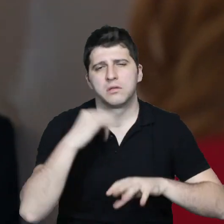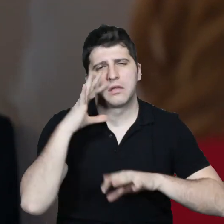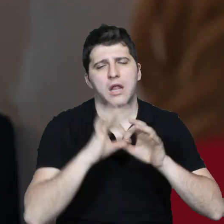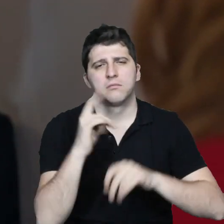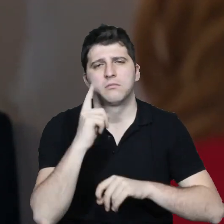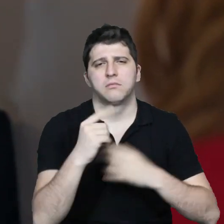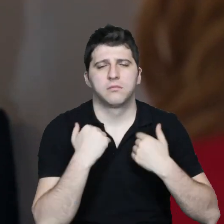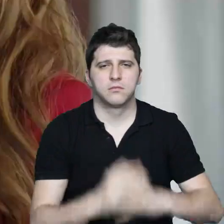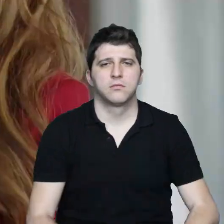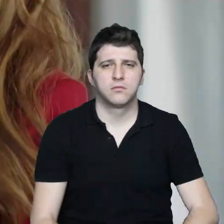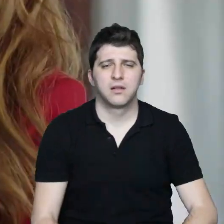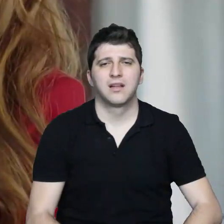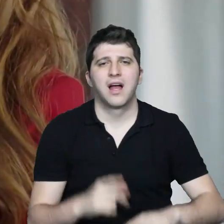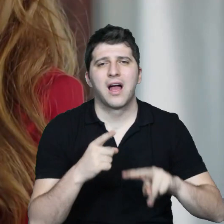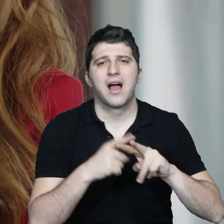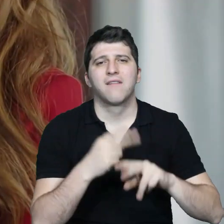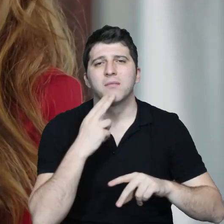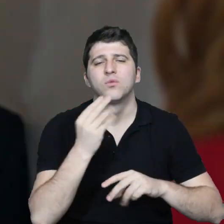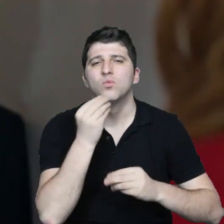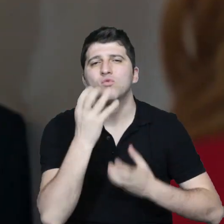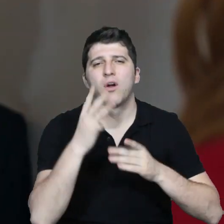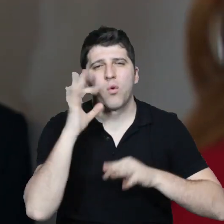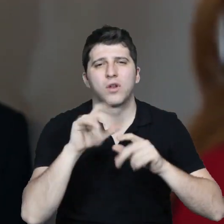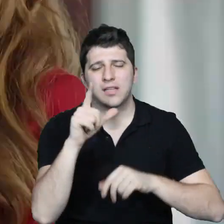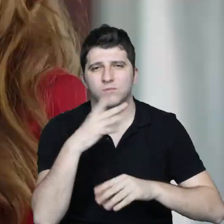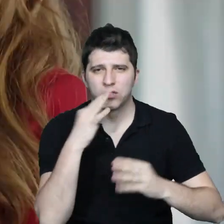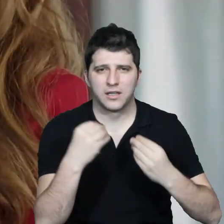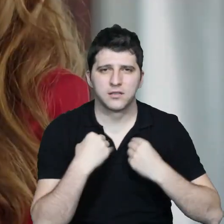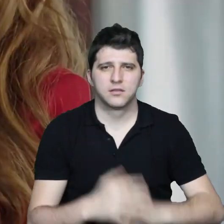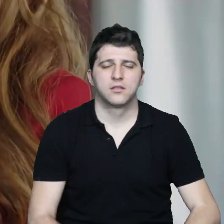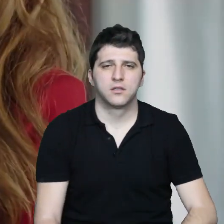uygulama. Alev Hanım, bir de mutfağı kontrol etmemiz gerekiyor. Müsaadenizle.